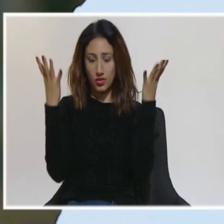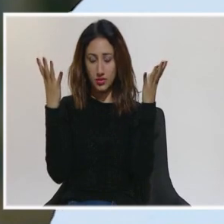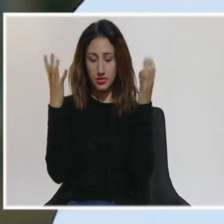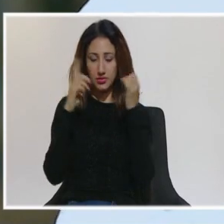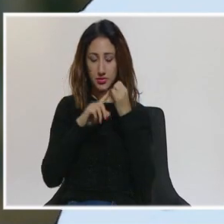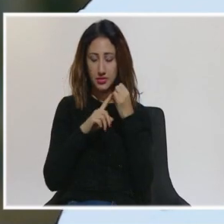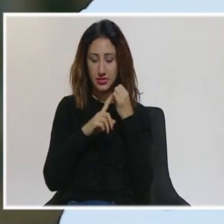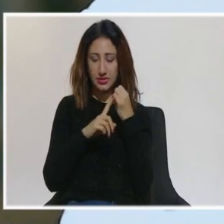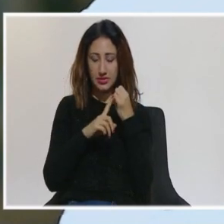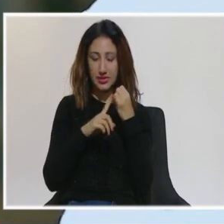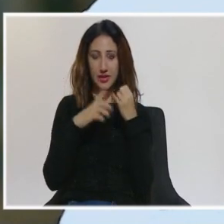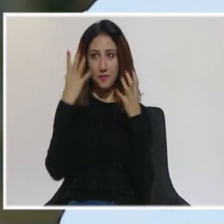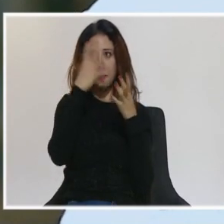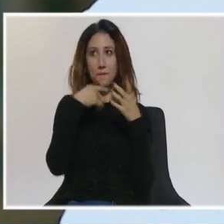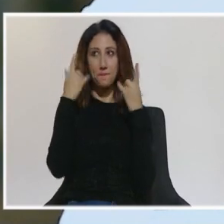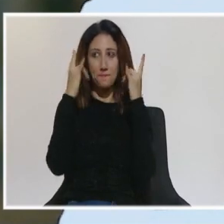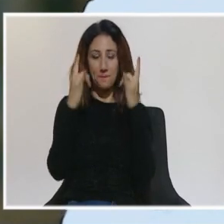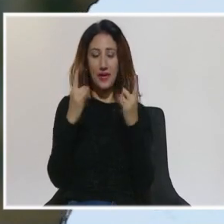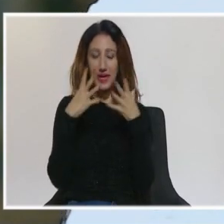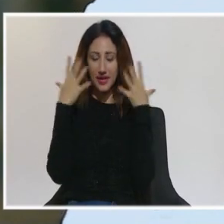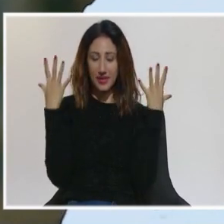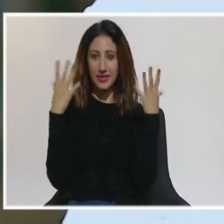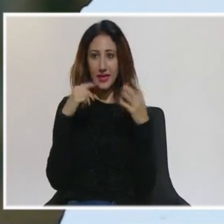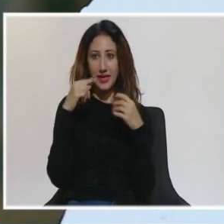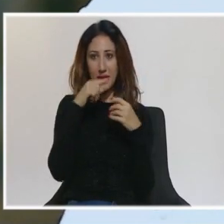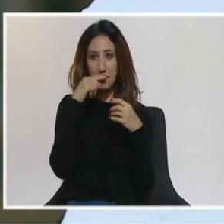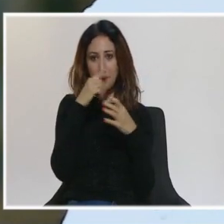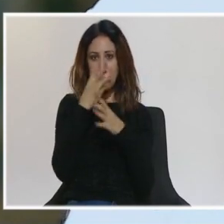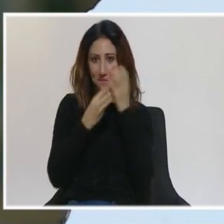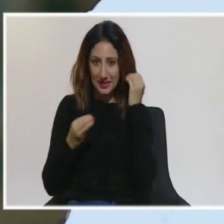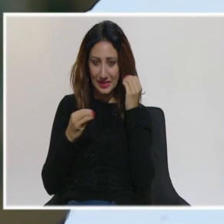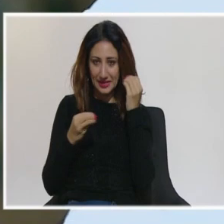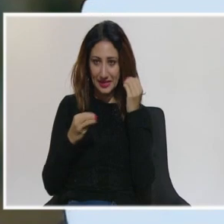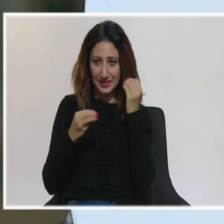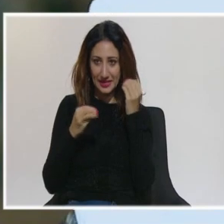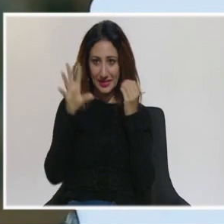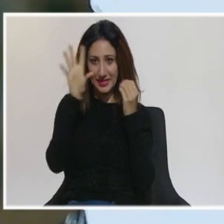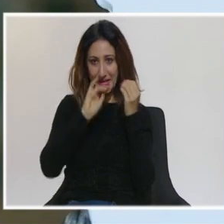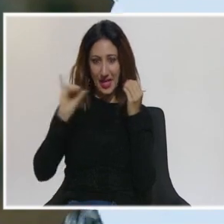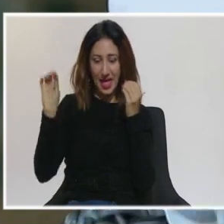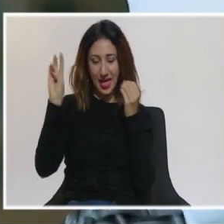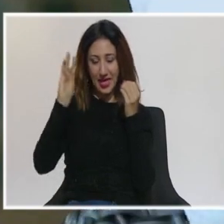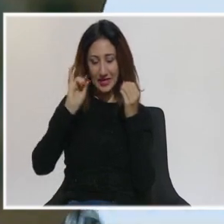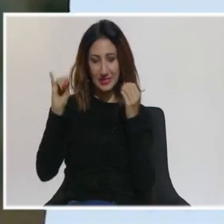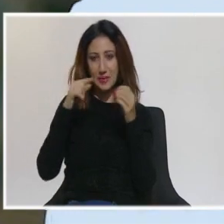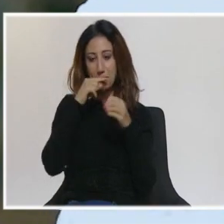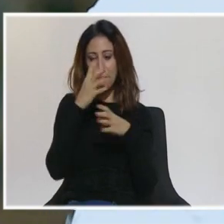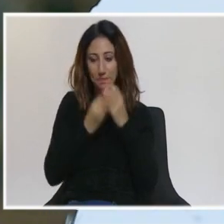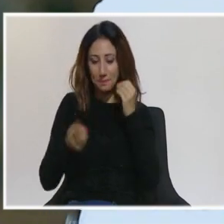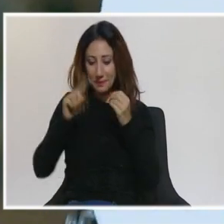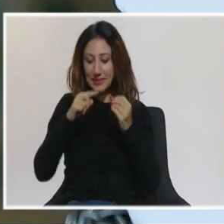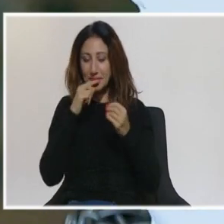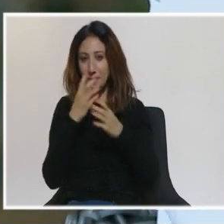وطلعتي اهو وبنتي، يا كارما يا بنت هيثم، يا حبيبتي يا بنتي بنتي. الله،